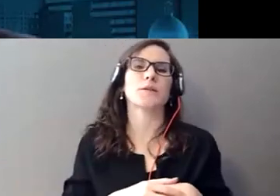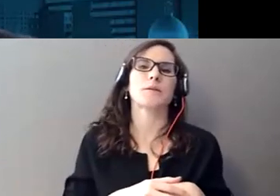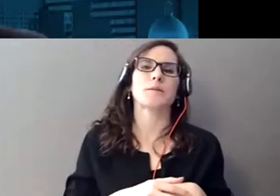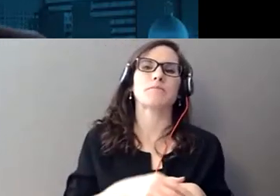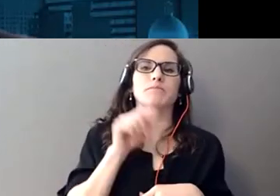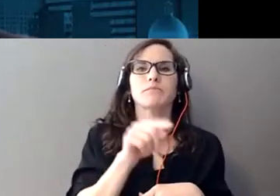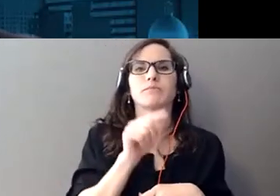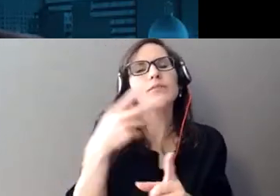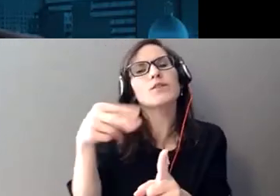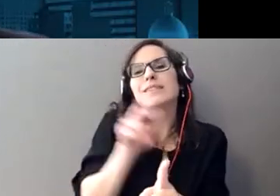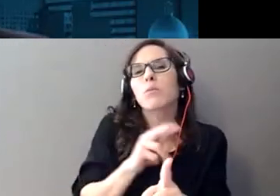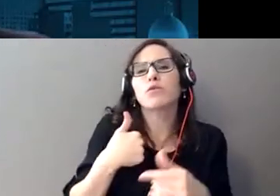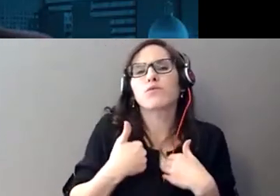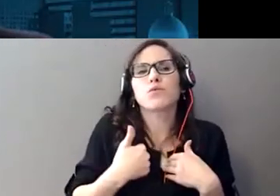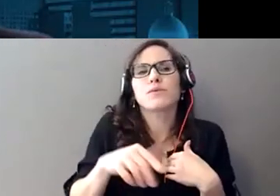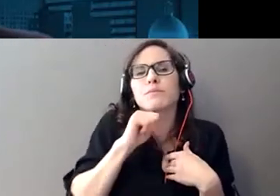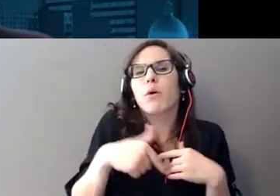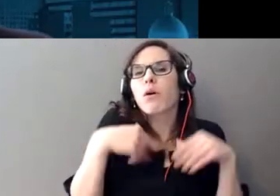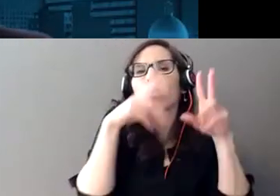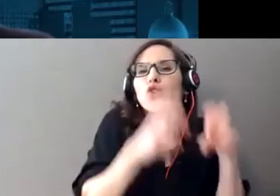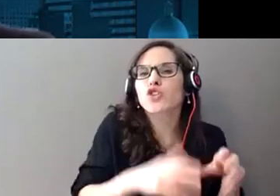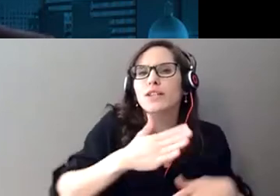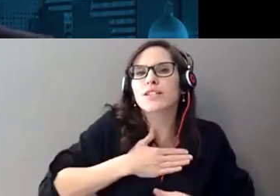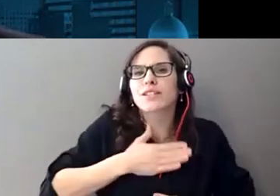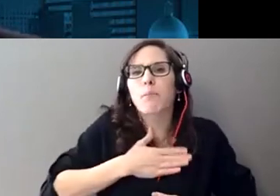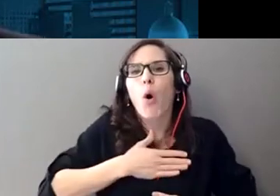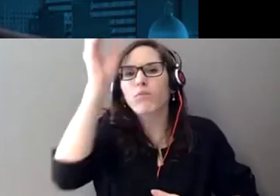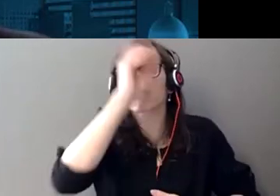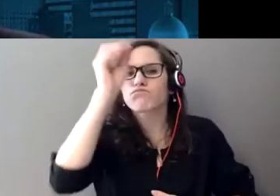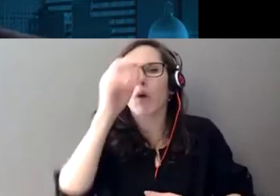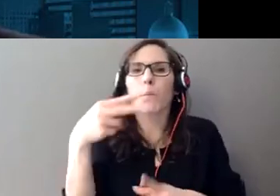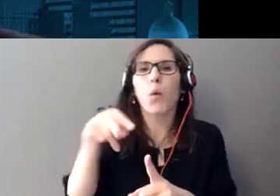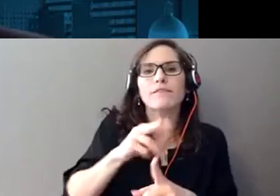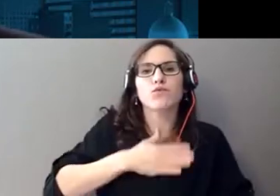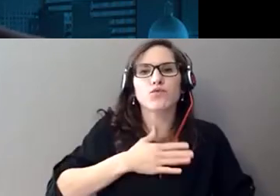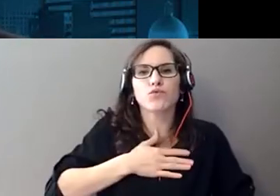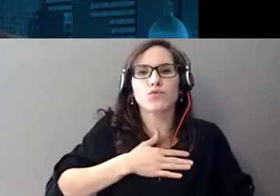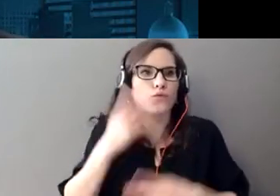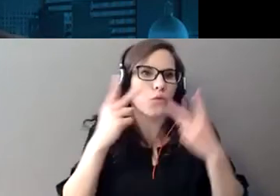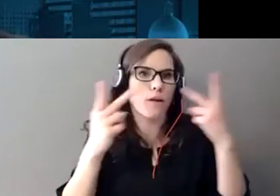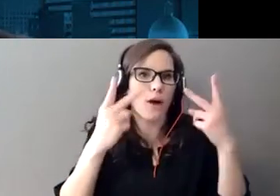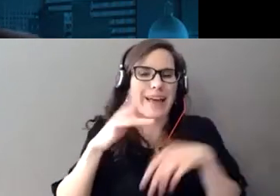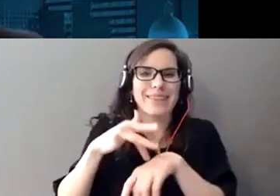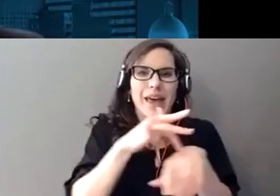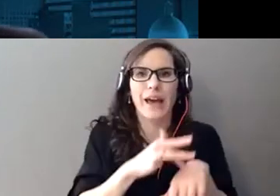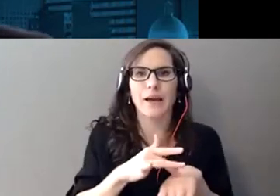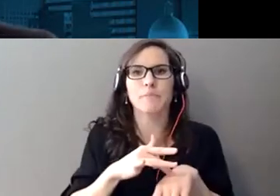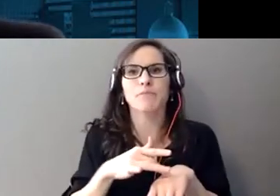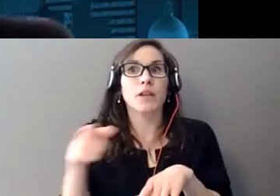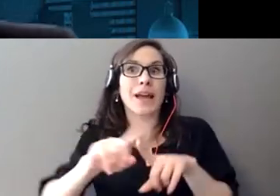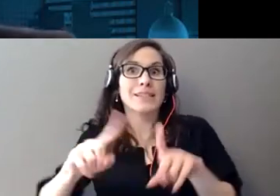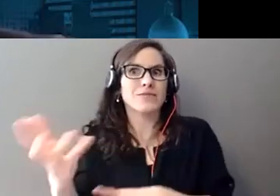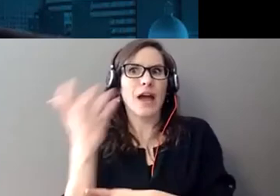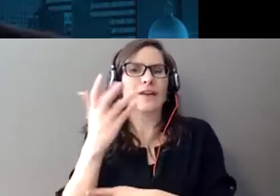pas documenté ce n pas une recherche que je vous donne c'est vraiment mon point de vue de personnes terrain ce qui fait la différence c'est quand il y a une cohérence et quand les gens